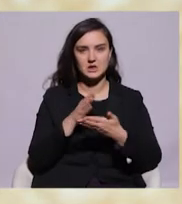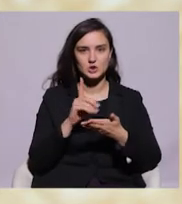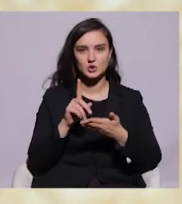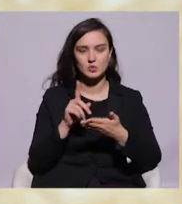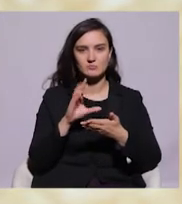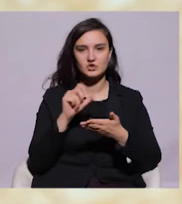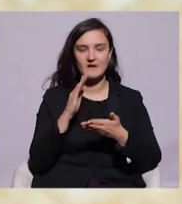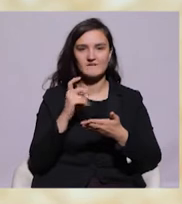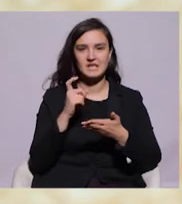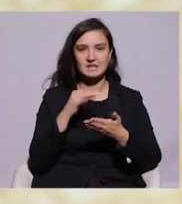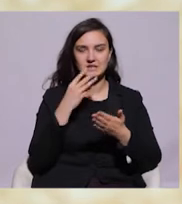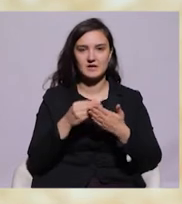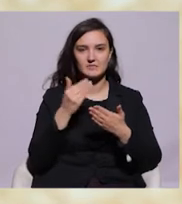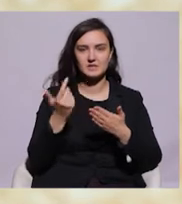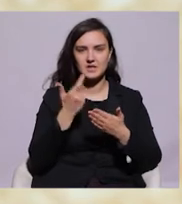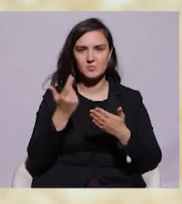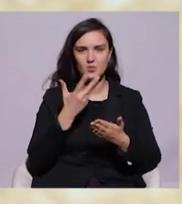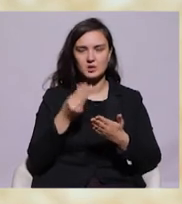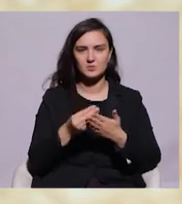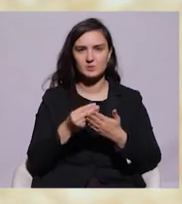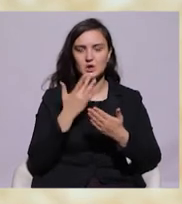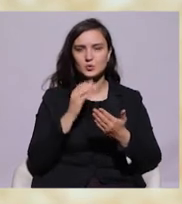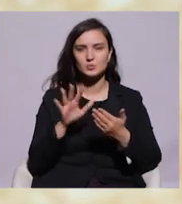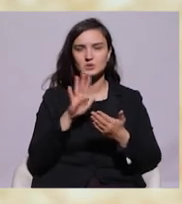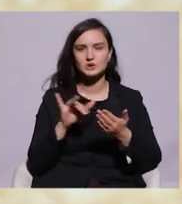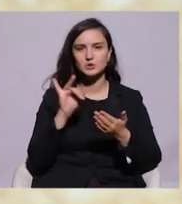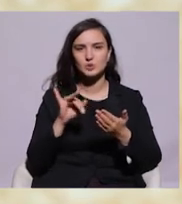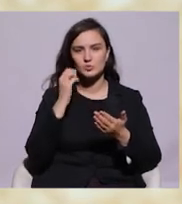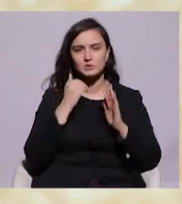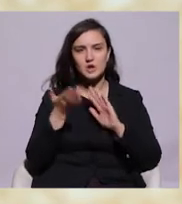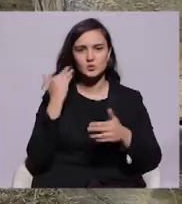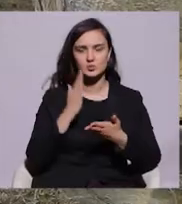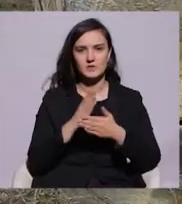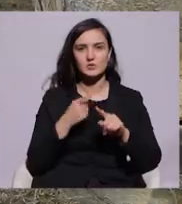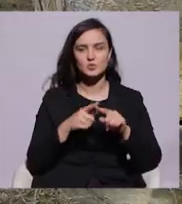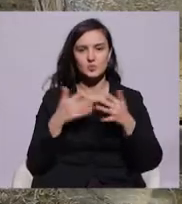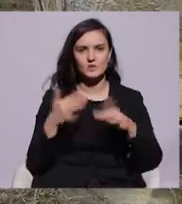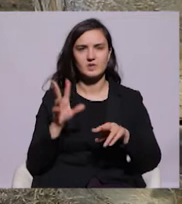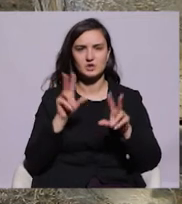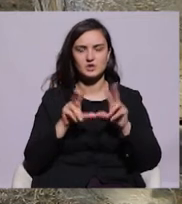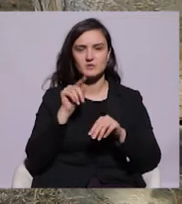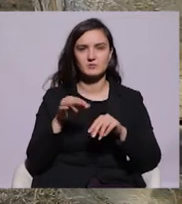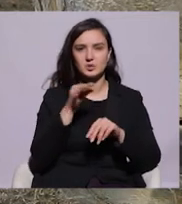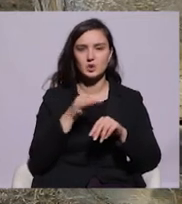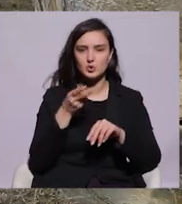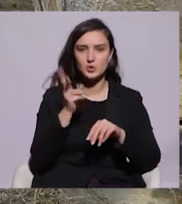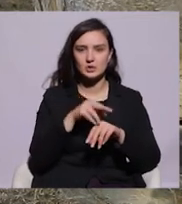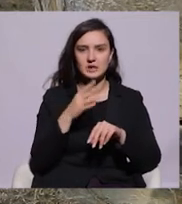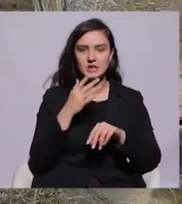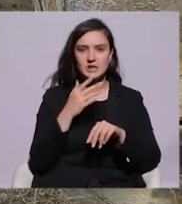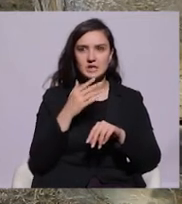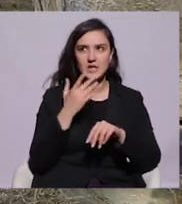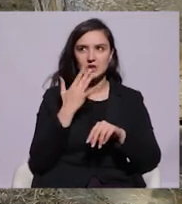რომ სამცხეს და ჯავახეთს თავისთვის დამოუკიდებელი ეთნიკური და ისტორიული წარსული აქვთ. ეს უკვე ნიშნავს, რომ ამ რეგიონში ორი